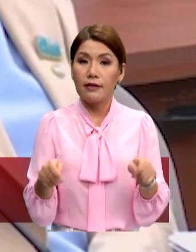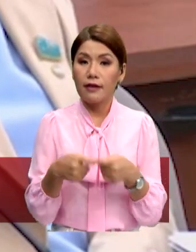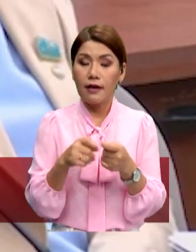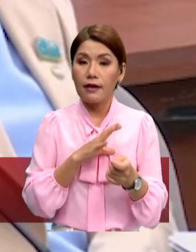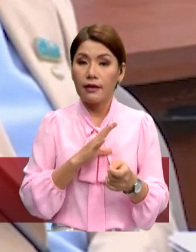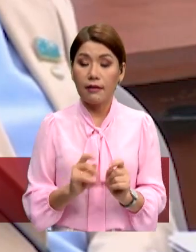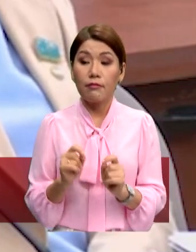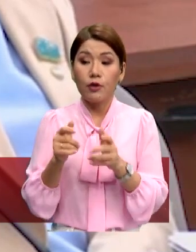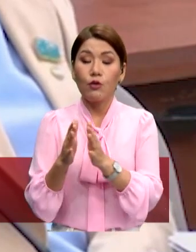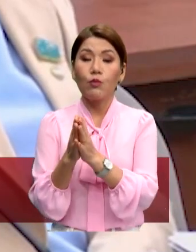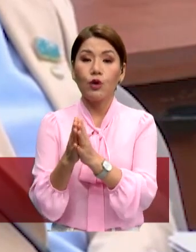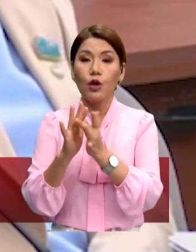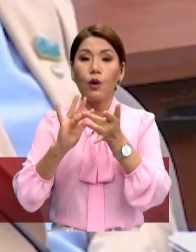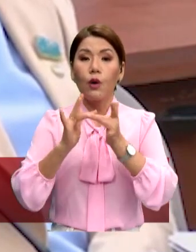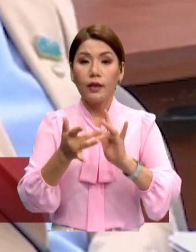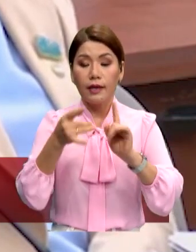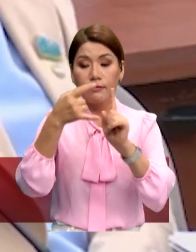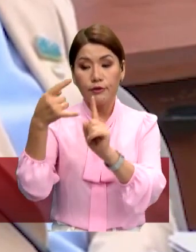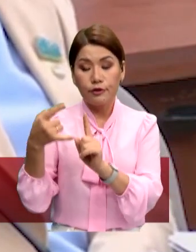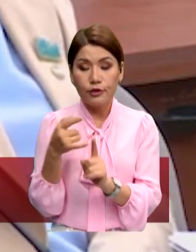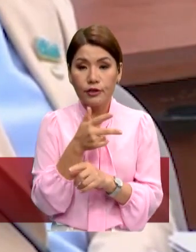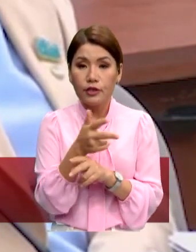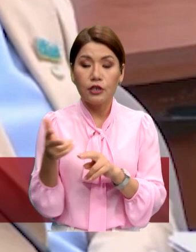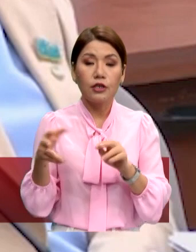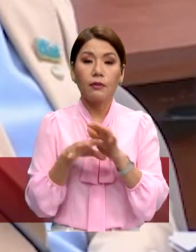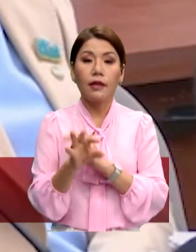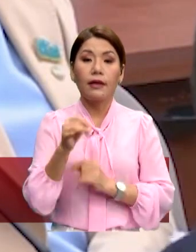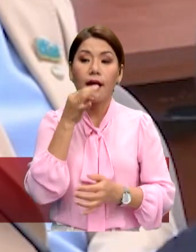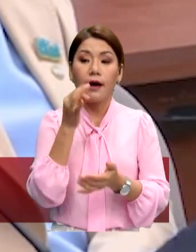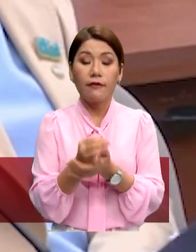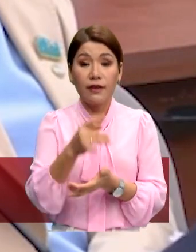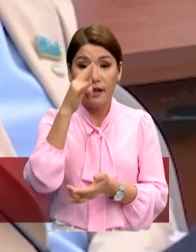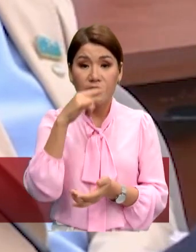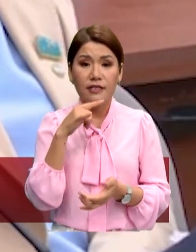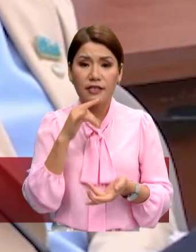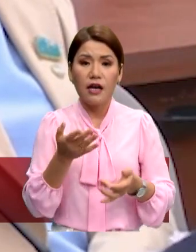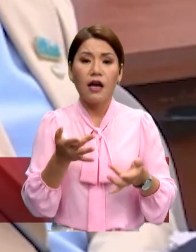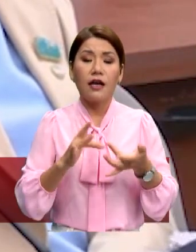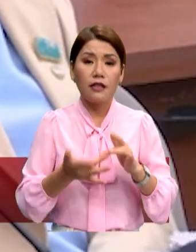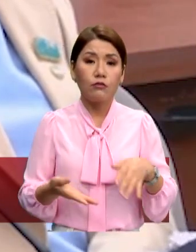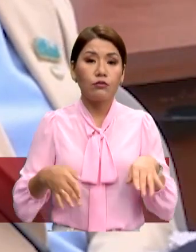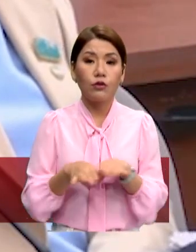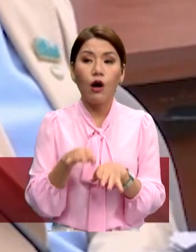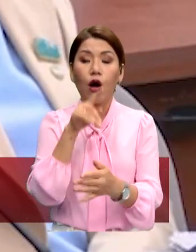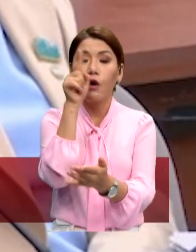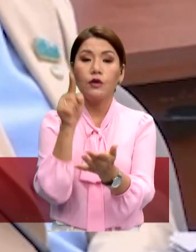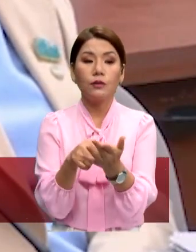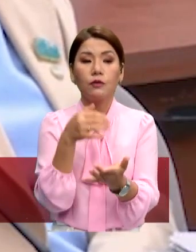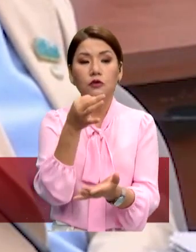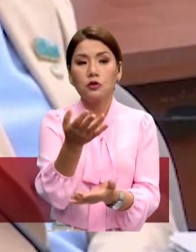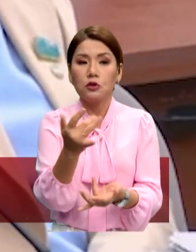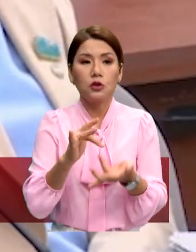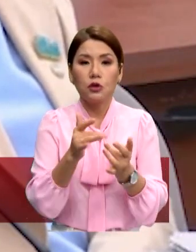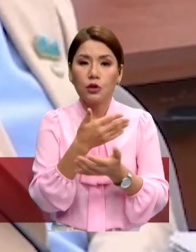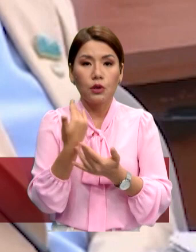мы предлагаем проводить онлайн-трансляции. Когда нам министр информации отвечает, что Казахстан покрыт интернетом, а когда мы вам задаем вопрос, вы говорите, что